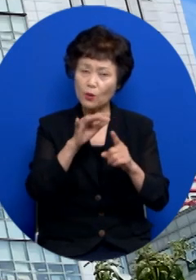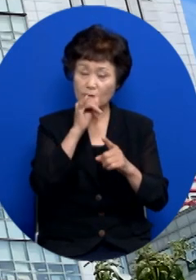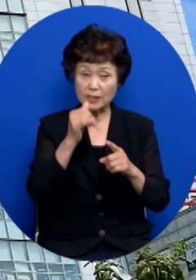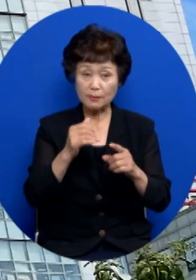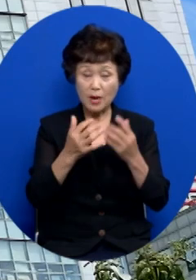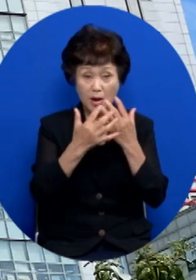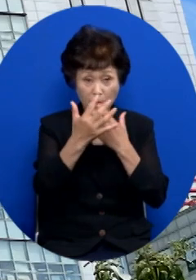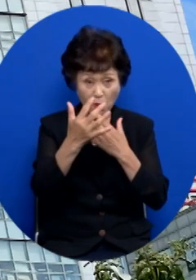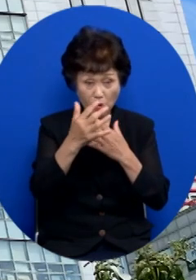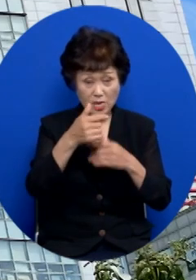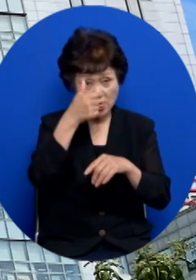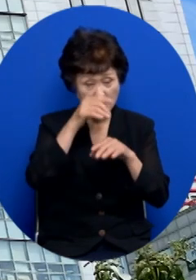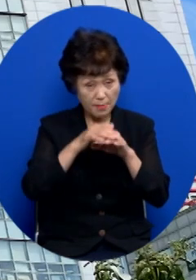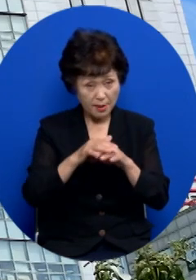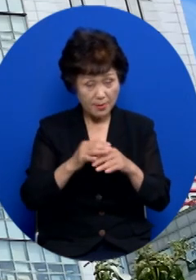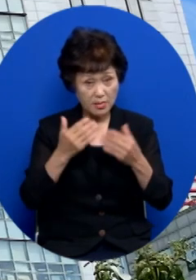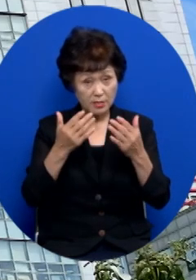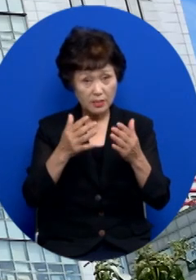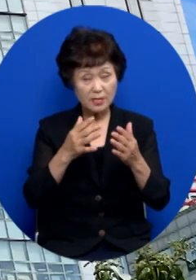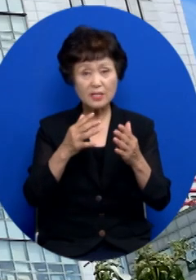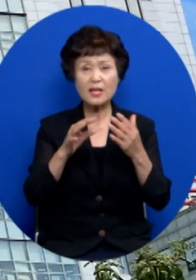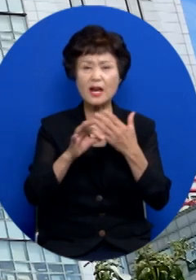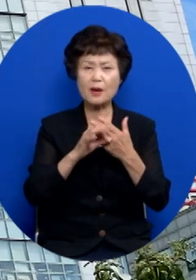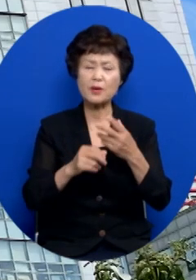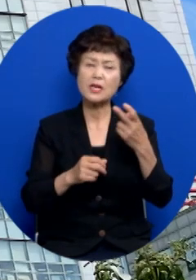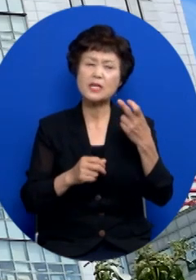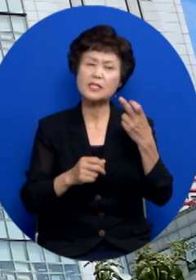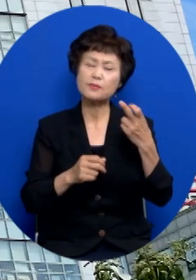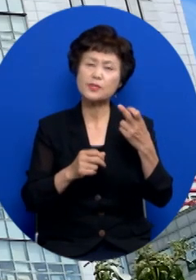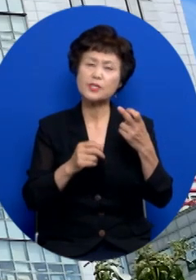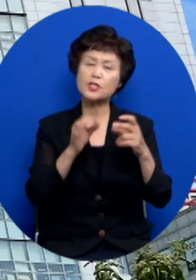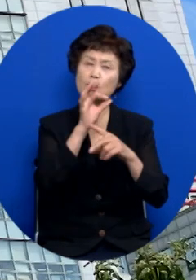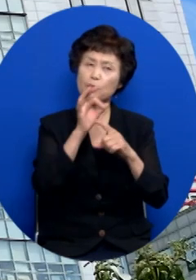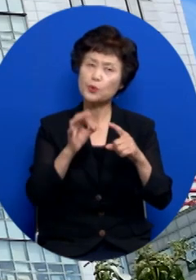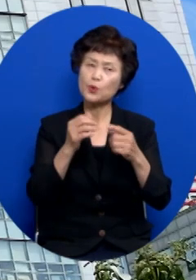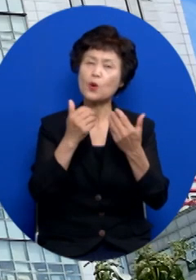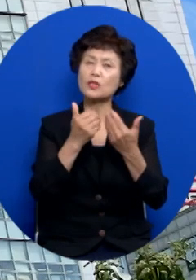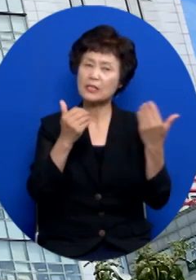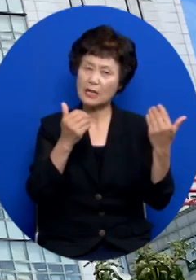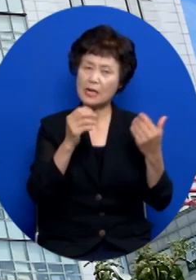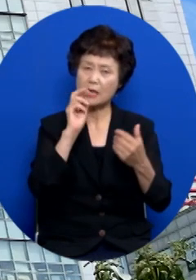드린다면 17%가 이탈하거나 유보적인 태도를 보였다고 밝혔습니다.